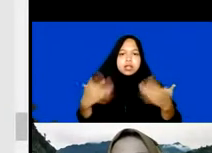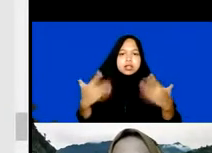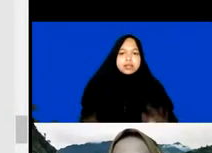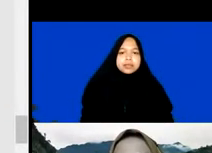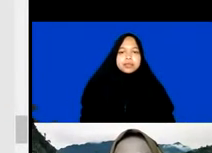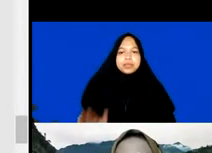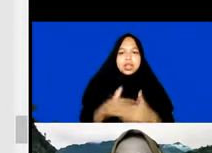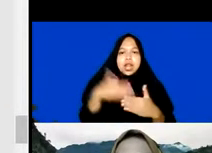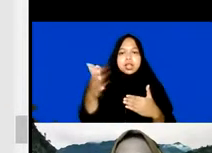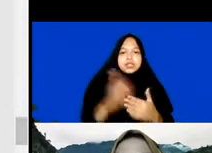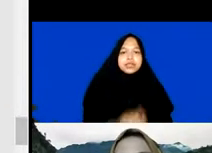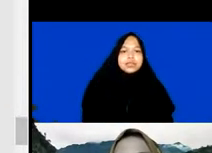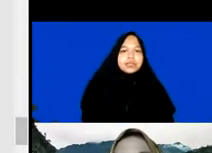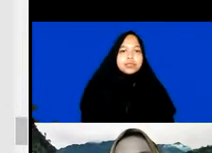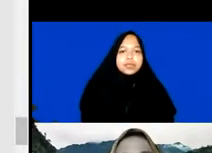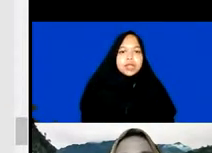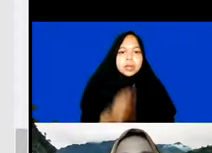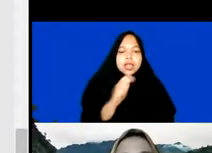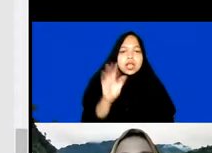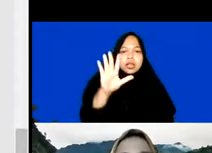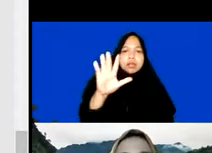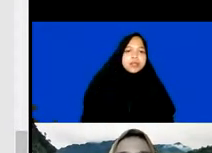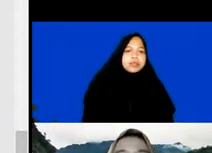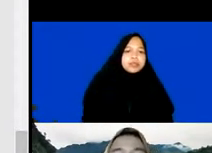Selanjutnya nih Mas Hira, pertanyaan